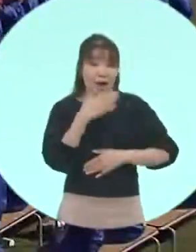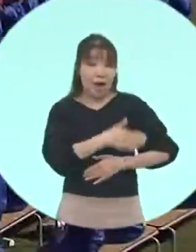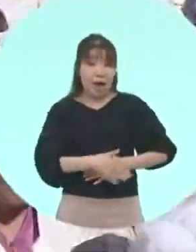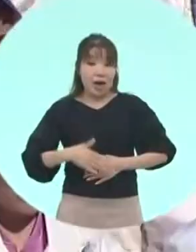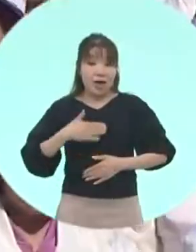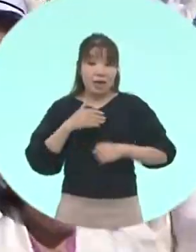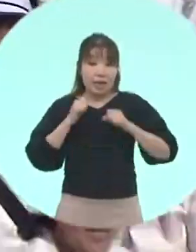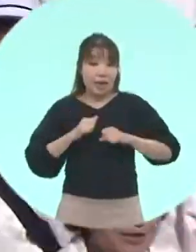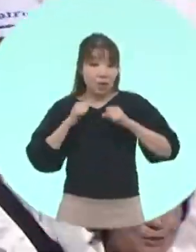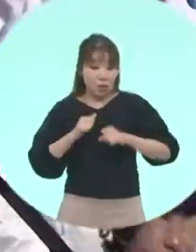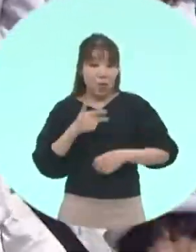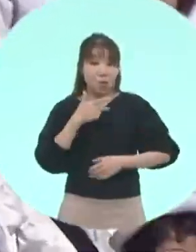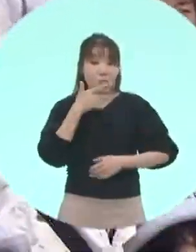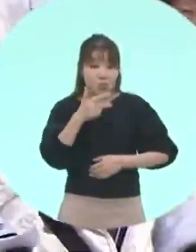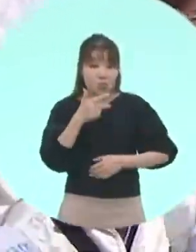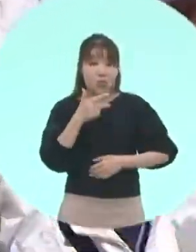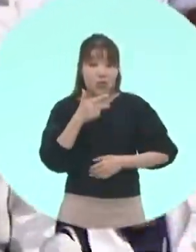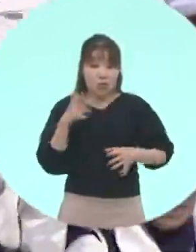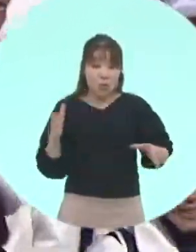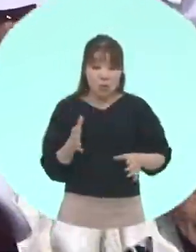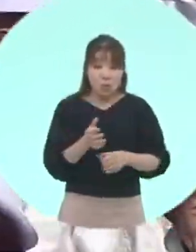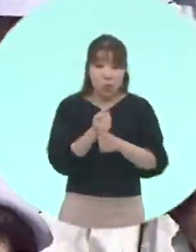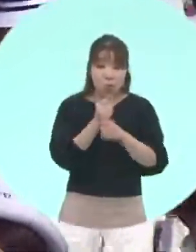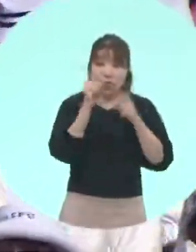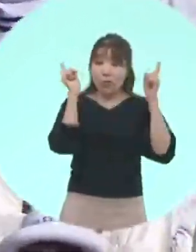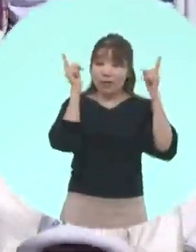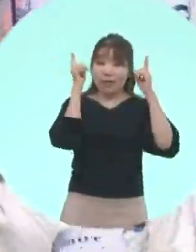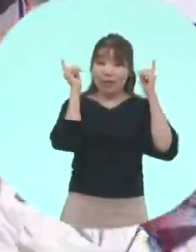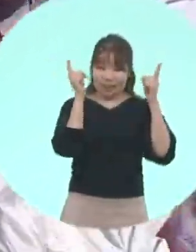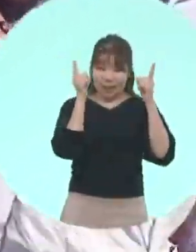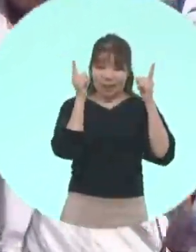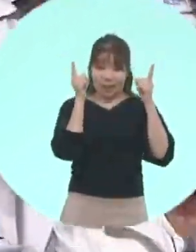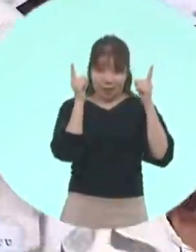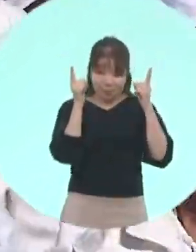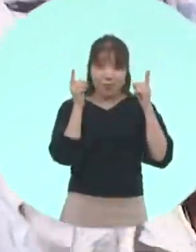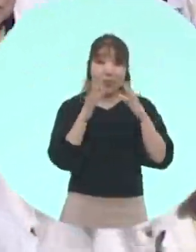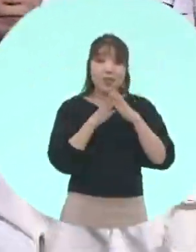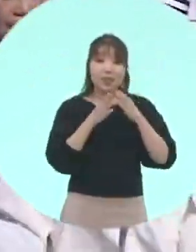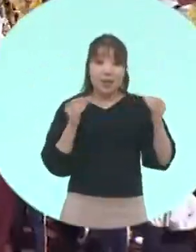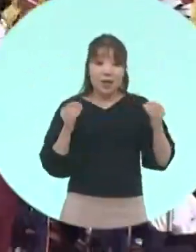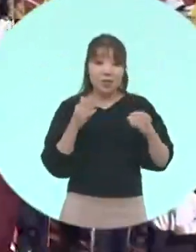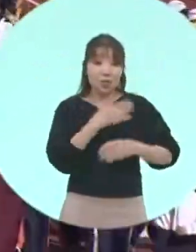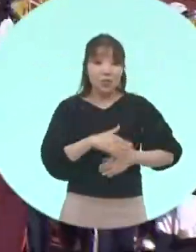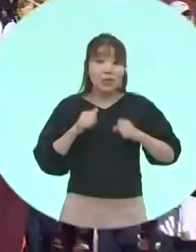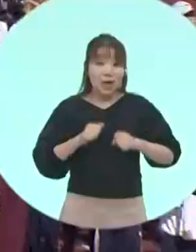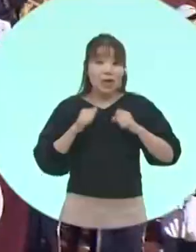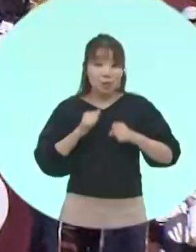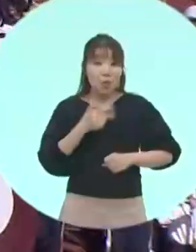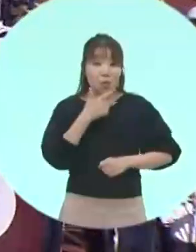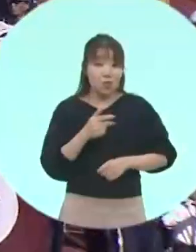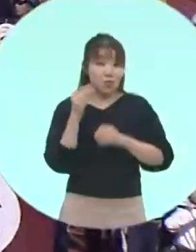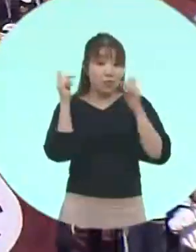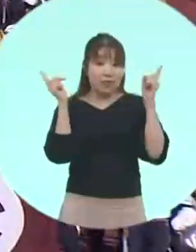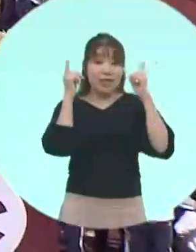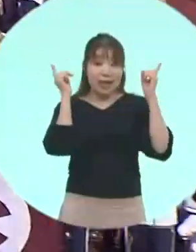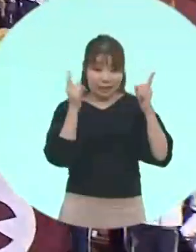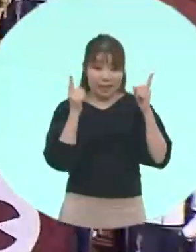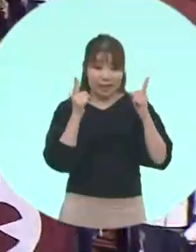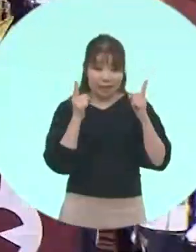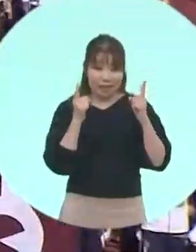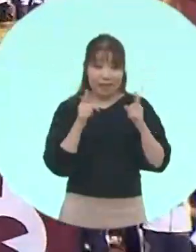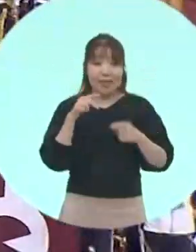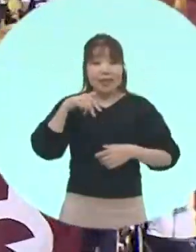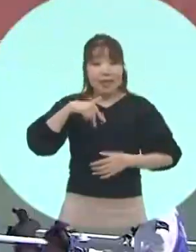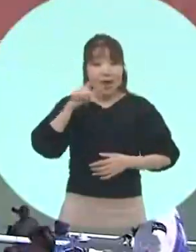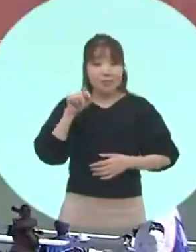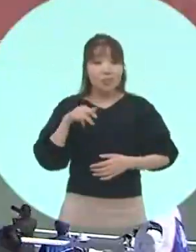健康と福祉の総合的な祭典、全国健康福祉祭、通称年